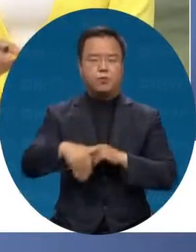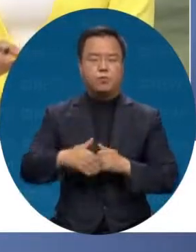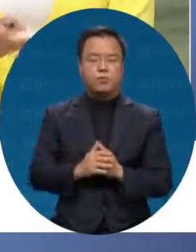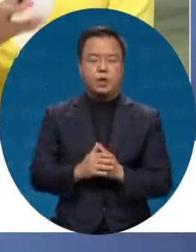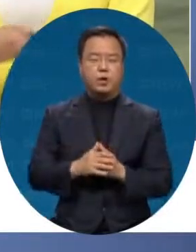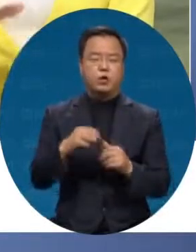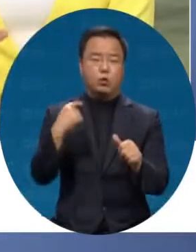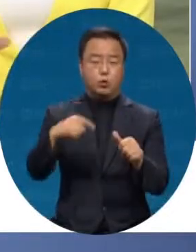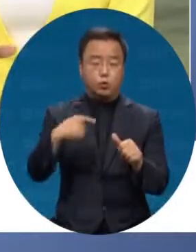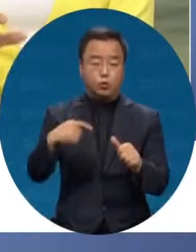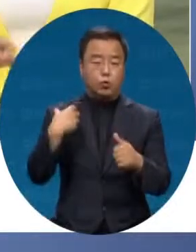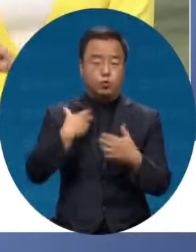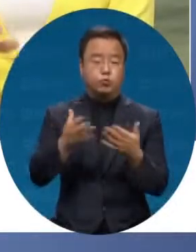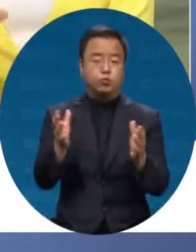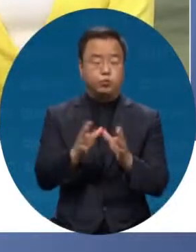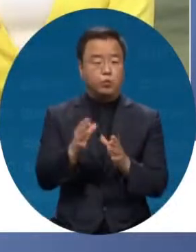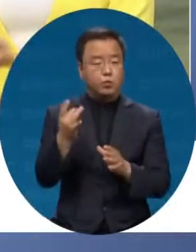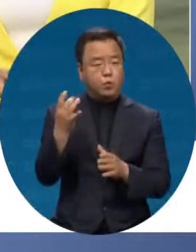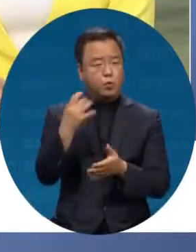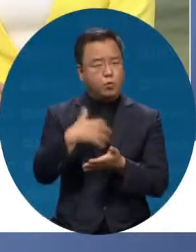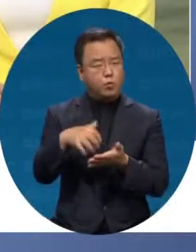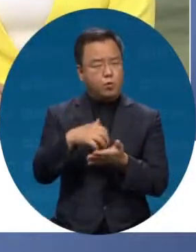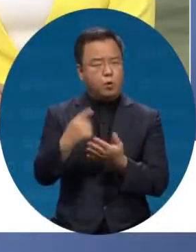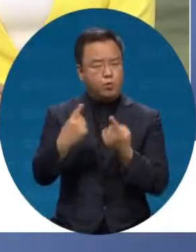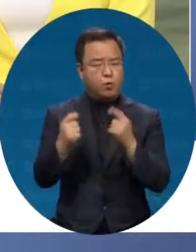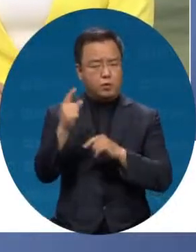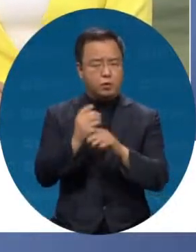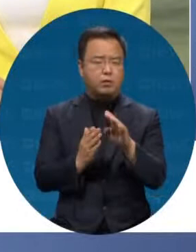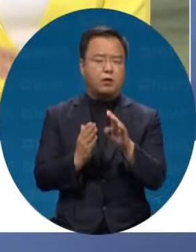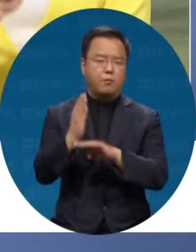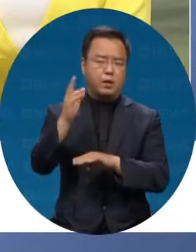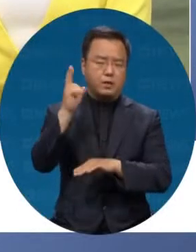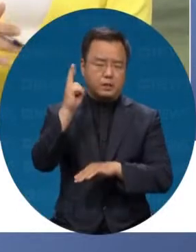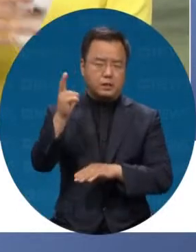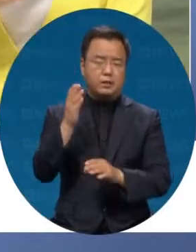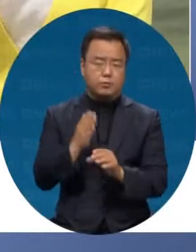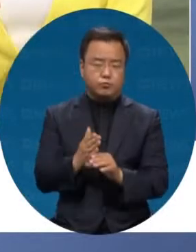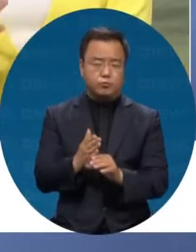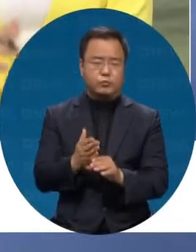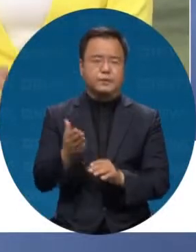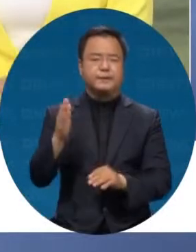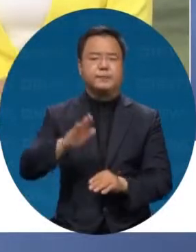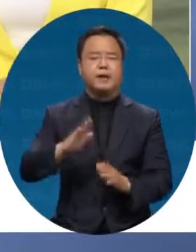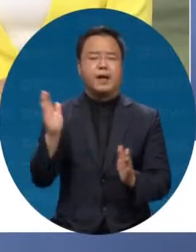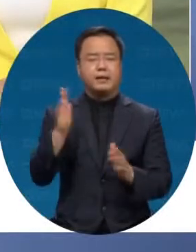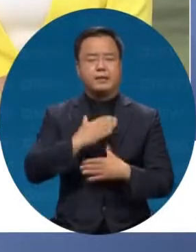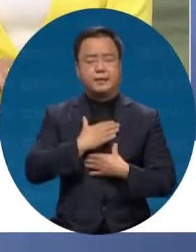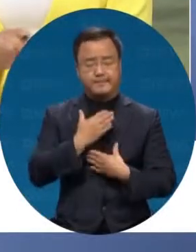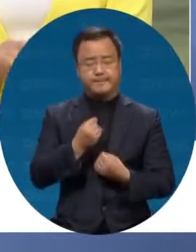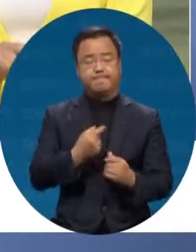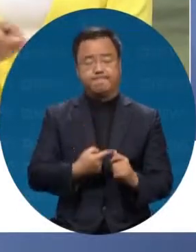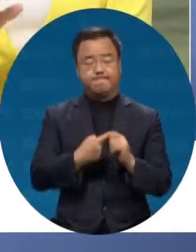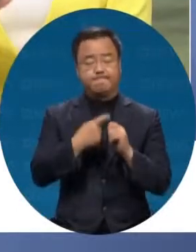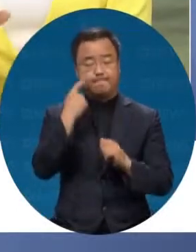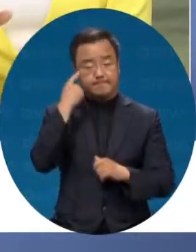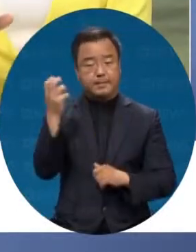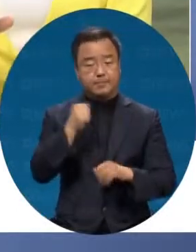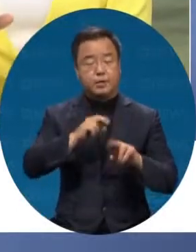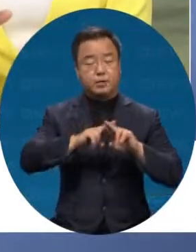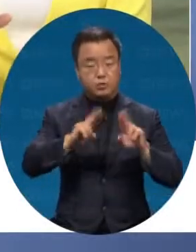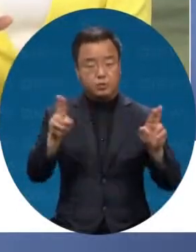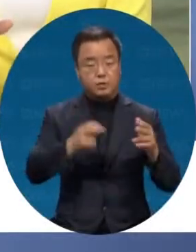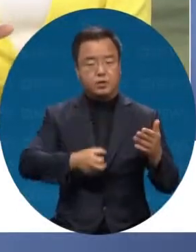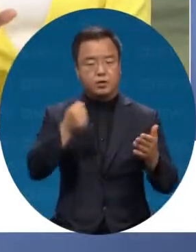되면 원래 물량을 넘어설 것이다 이렇게 예상하면서도 학생들의 안전이 우선 되기 때문에 현재 철회를 한 학교